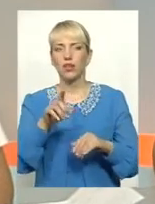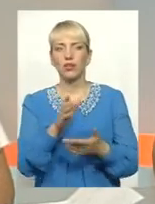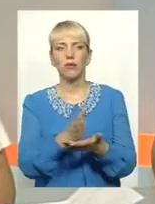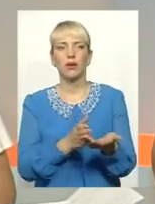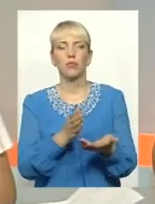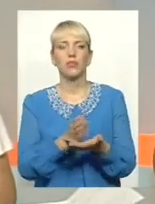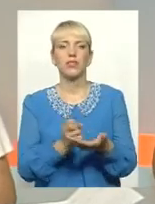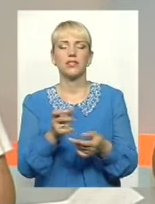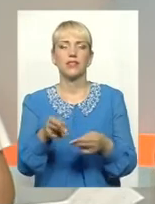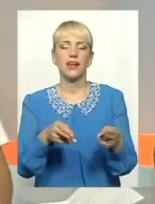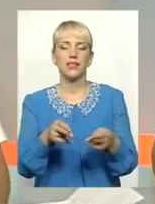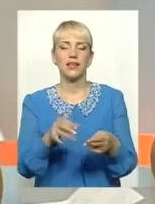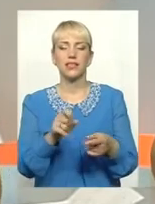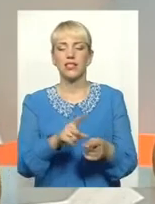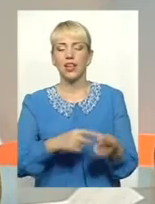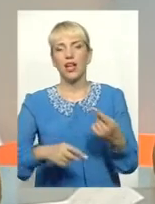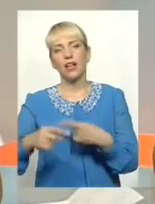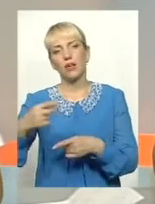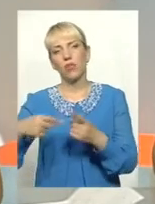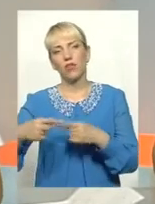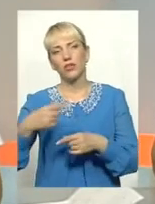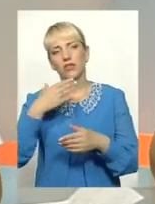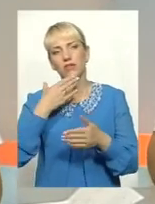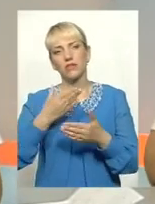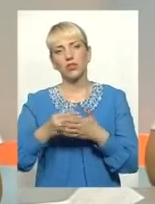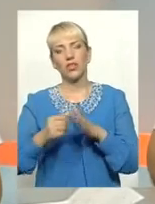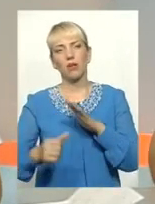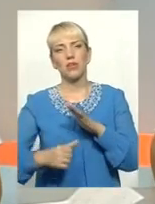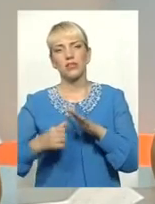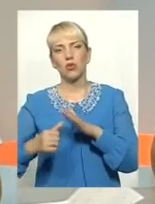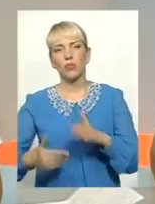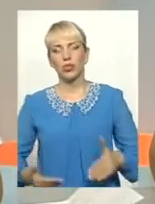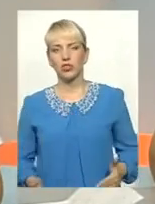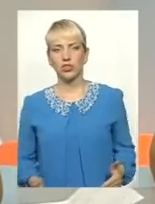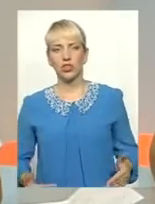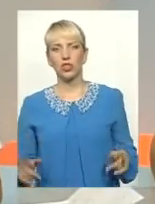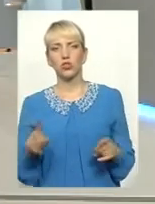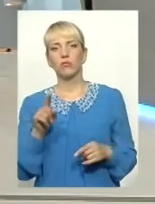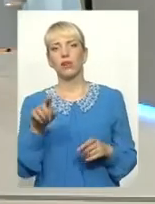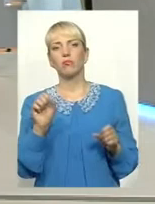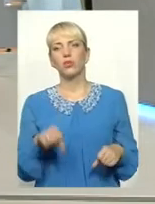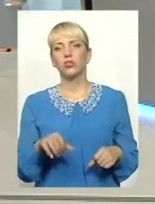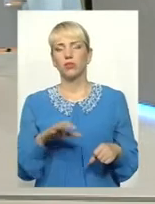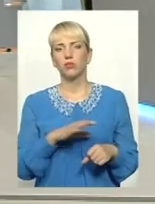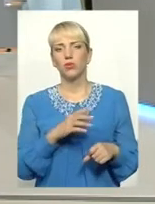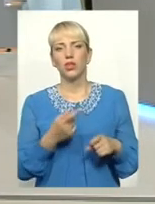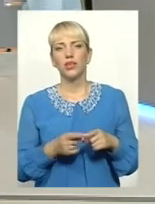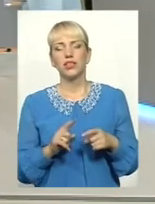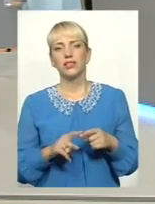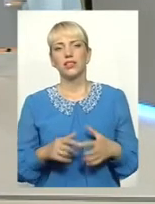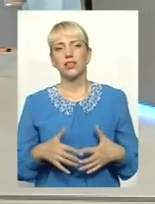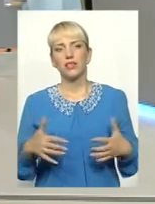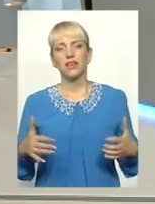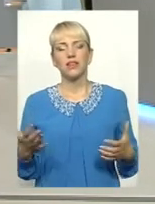на стерилізації і повертається назад в своє бездомне життя, щоб там можна було цих тварин